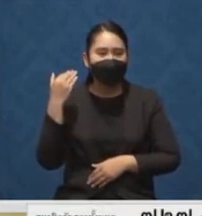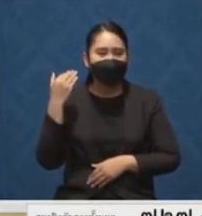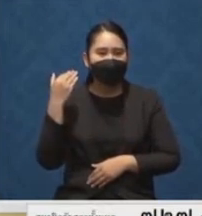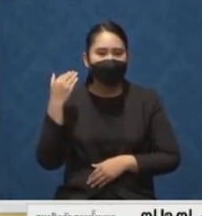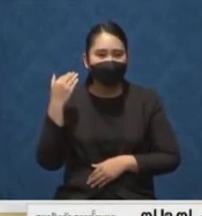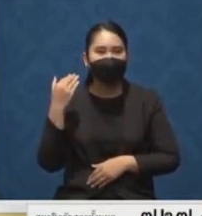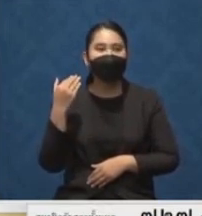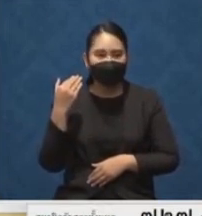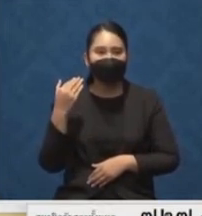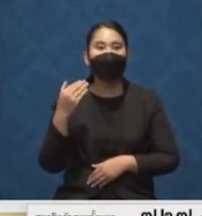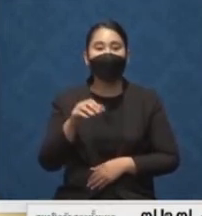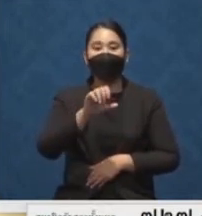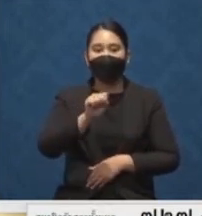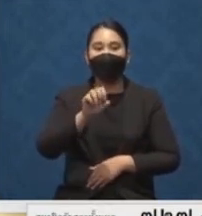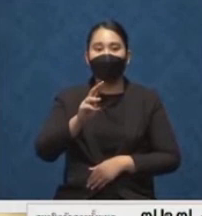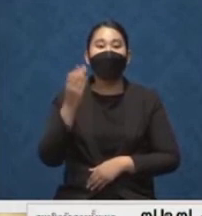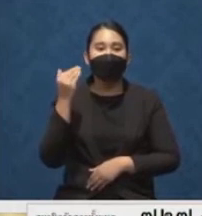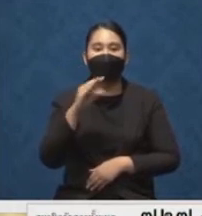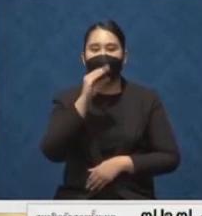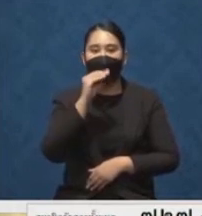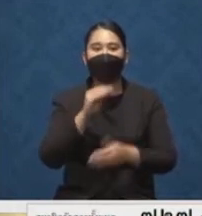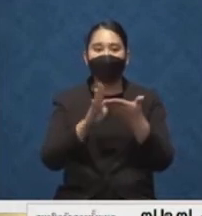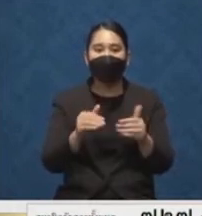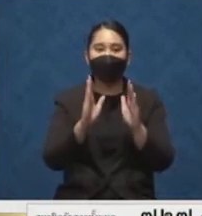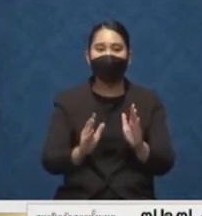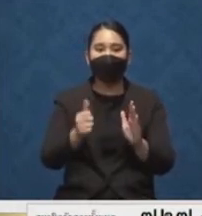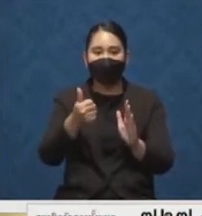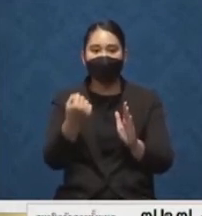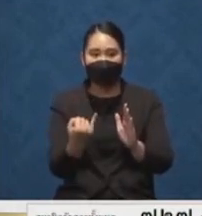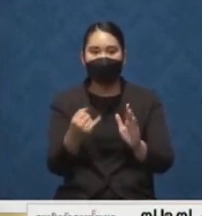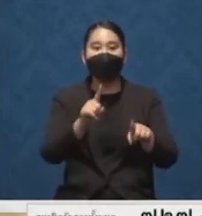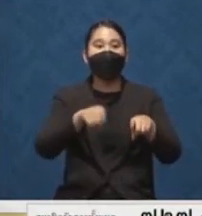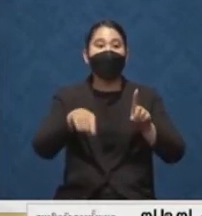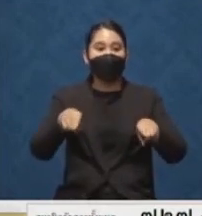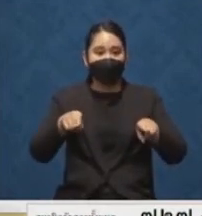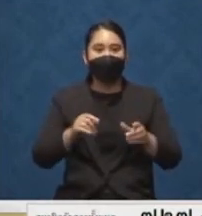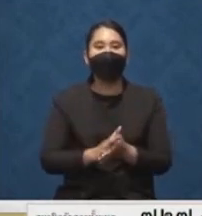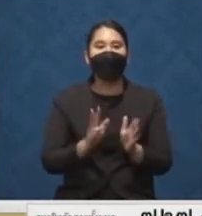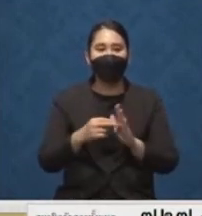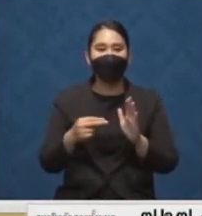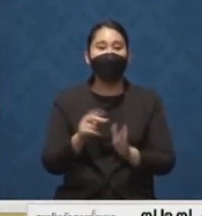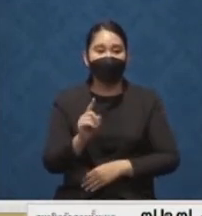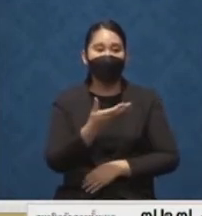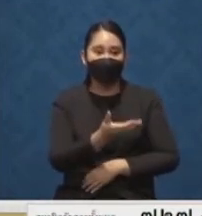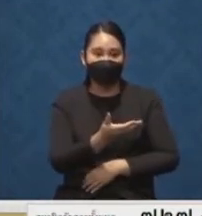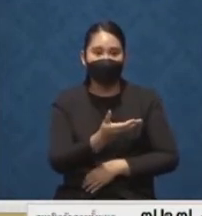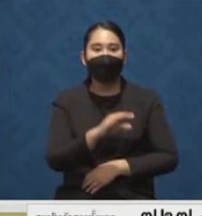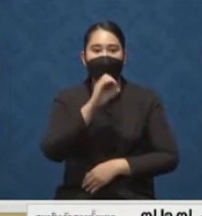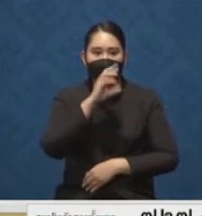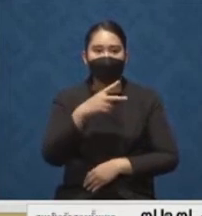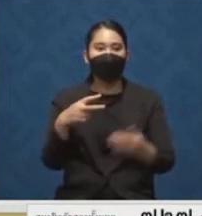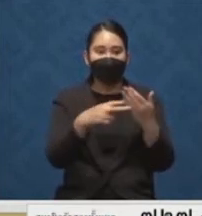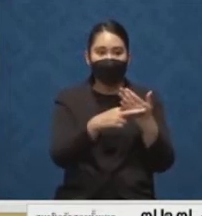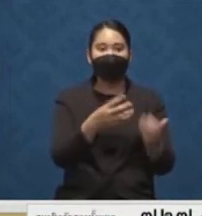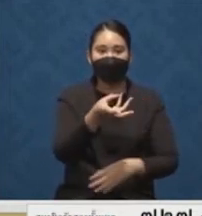ทวินเปลี่ยนสีก็พูดไปแล้วนะครับมีทั้งคนดีและคนไม่ดีดังนั้นท่านเสรีก็ผมก็ขอท้วงนิดเดียว